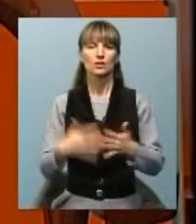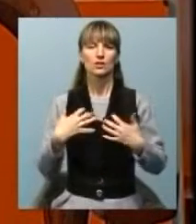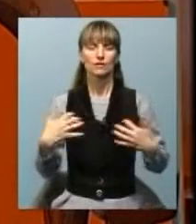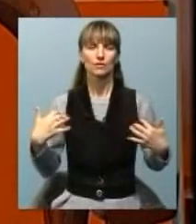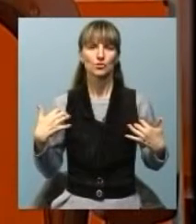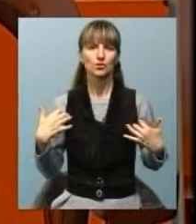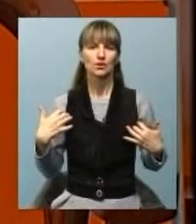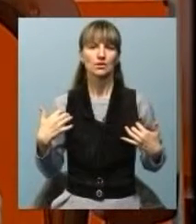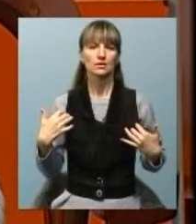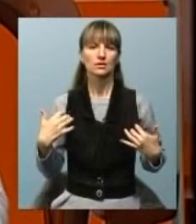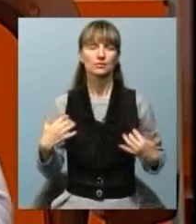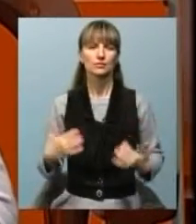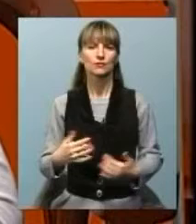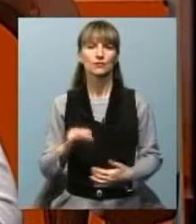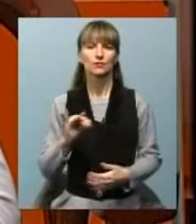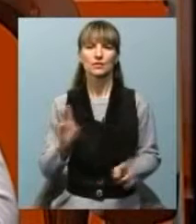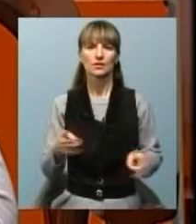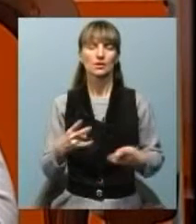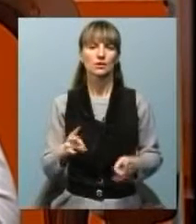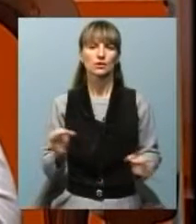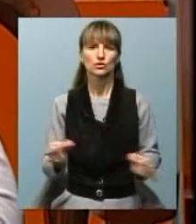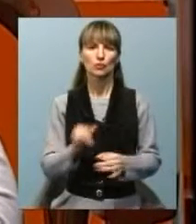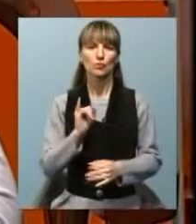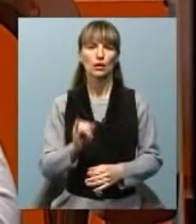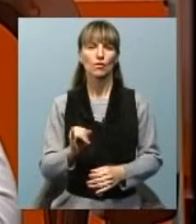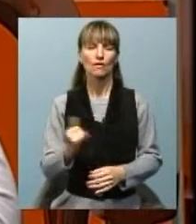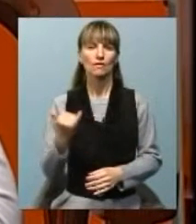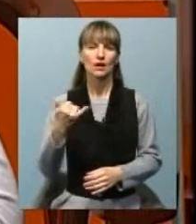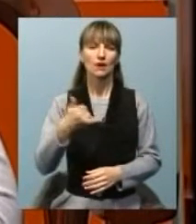животних. Не надо ничего плохого